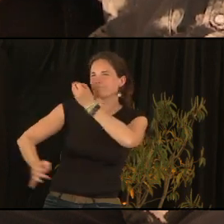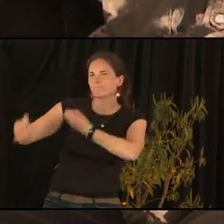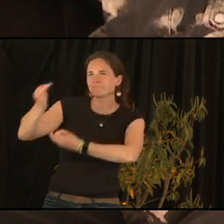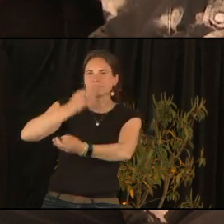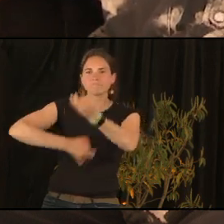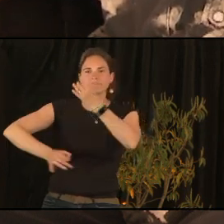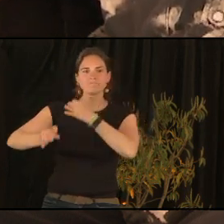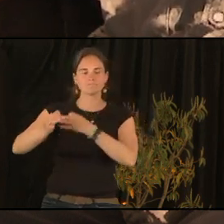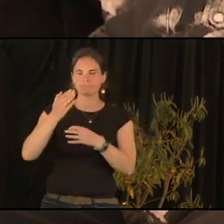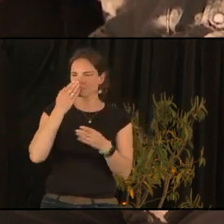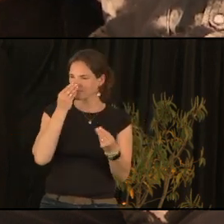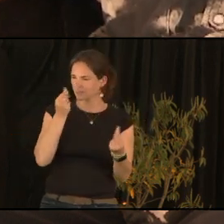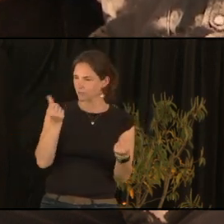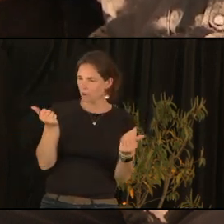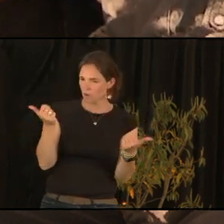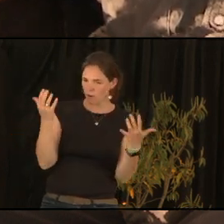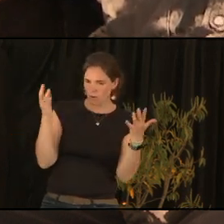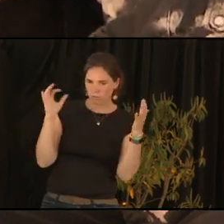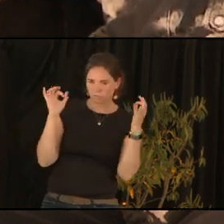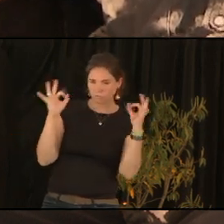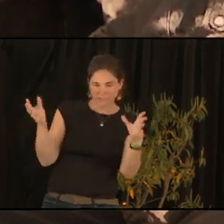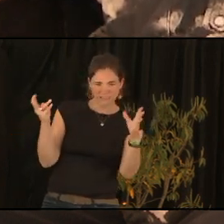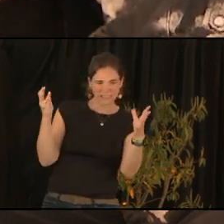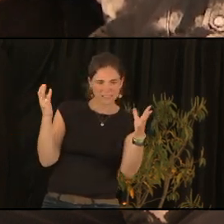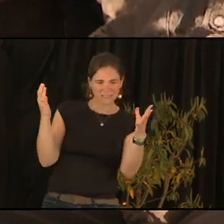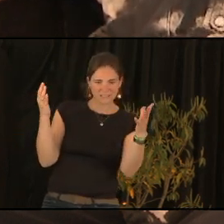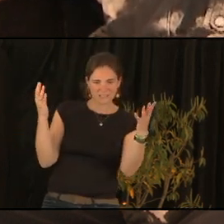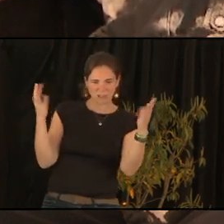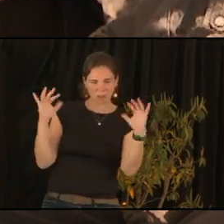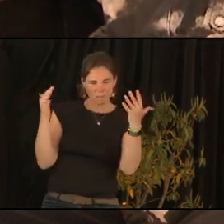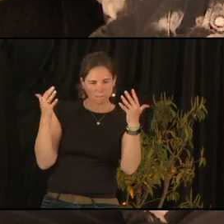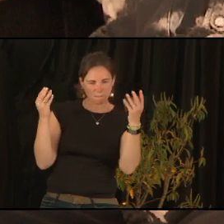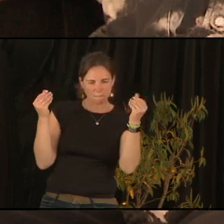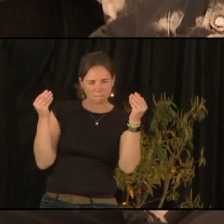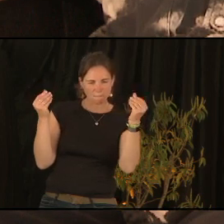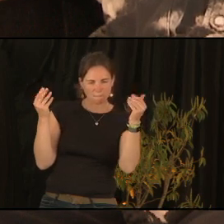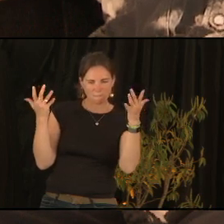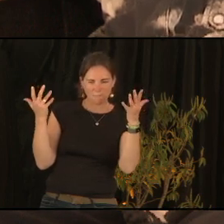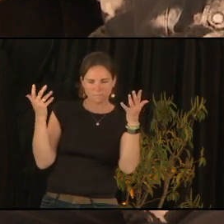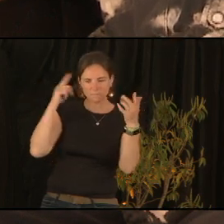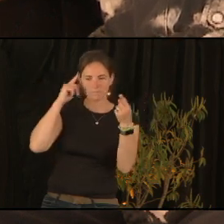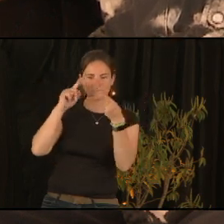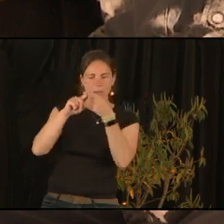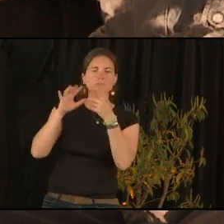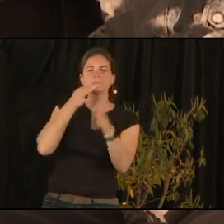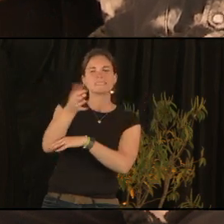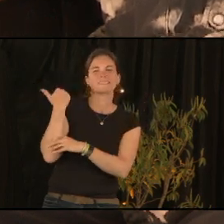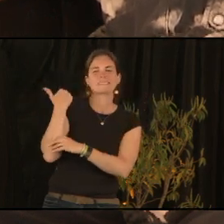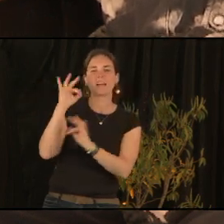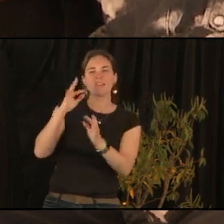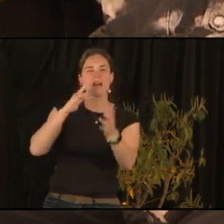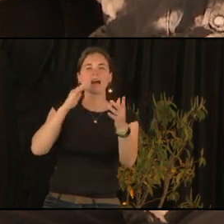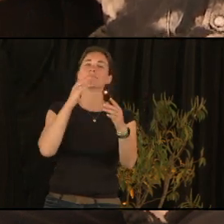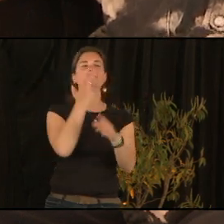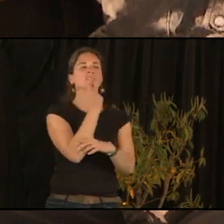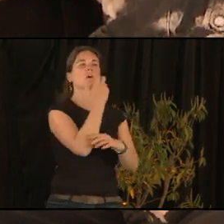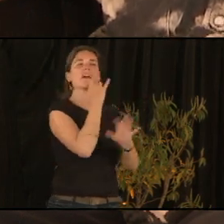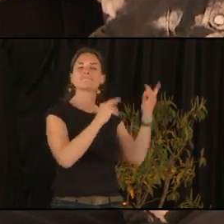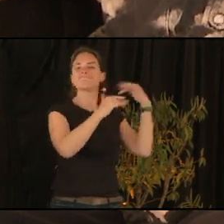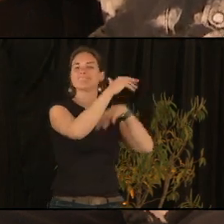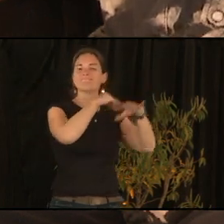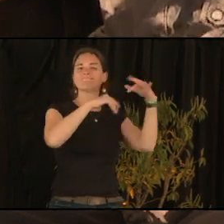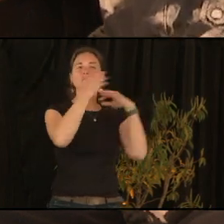suis dit, ça fonctionne comme une centrifugeuse. Comme on est débarrassé de tous les oripeaux, ce que je disais là, de la civilisation, on est très